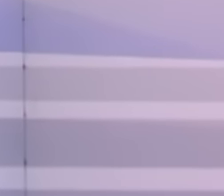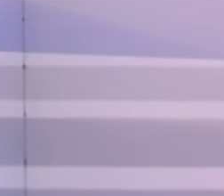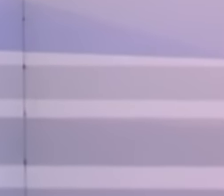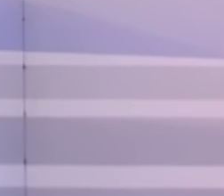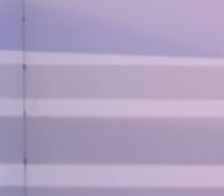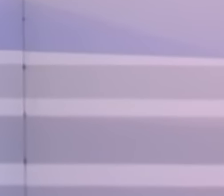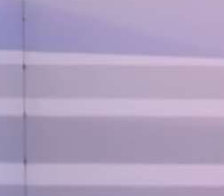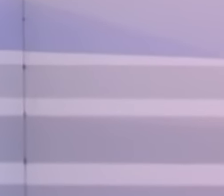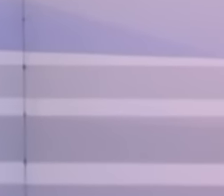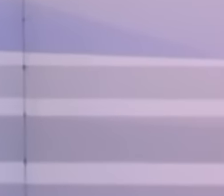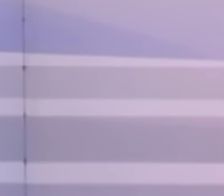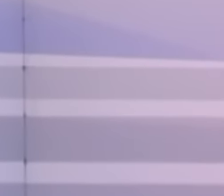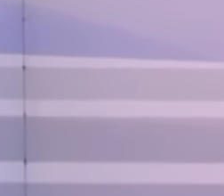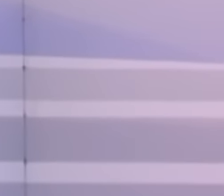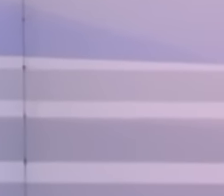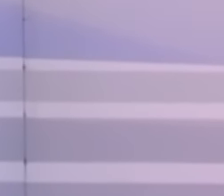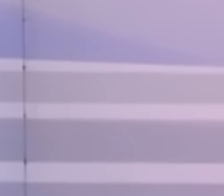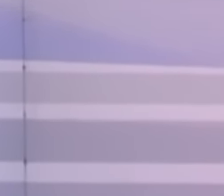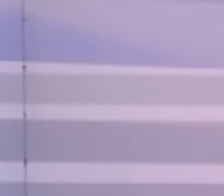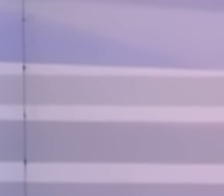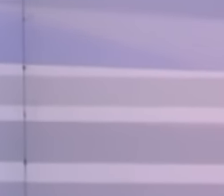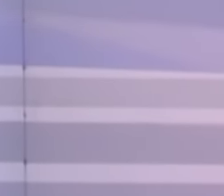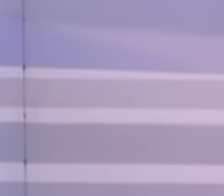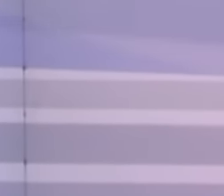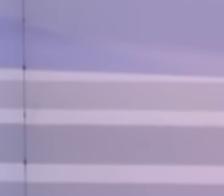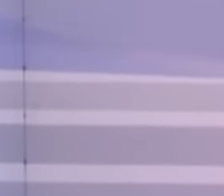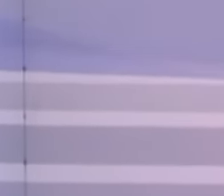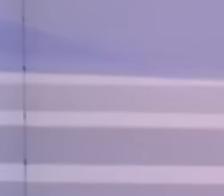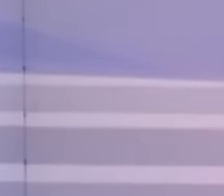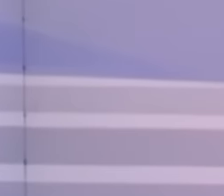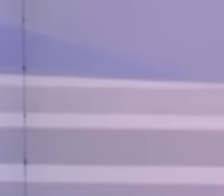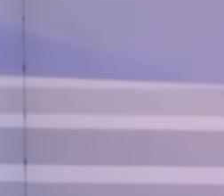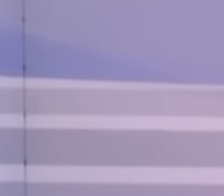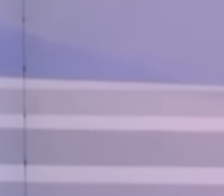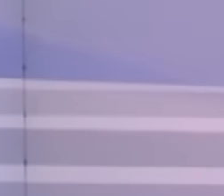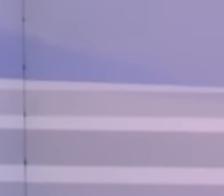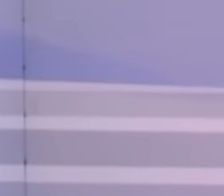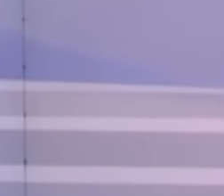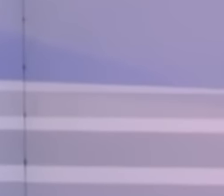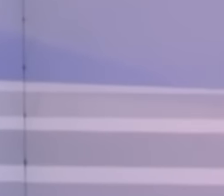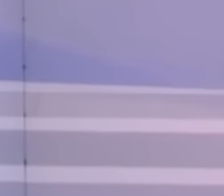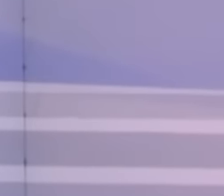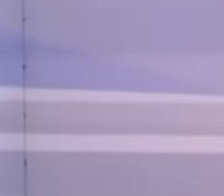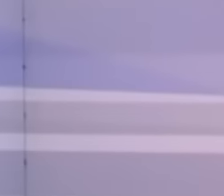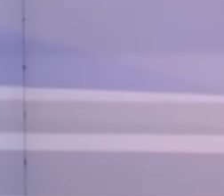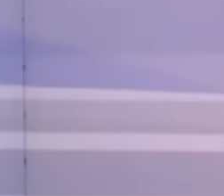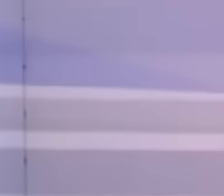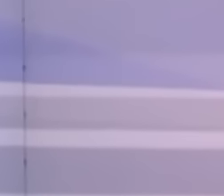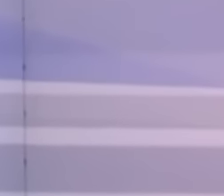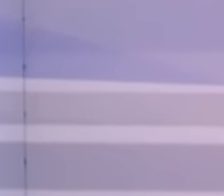patuloy na tumutok sa mga balita. Mag-subscribe sa GMA Integrated News sa YouTube. sa mga Kapuso